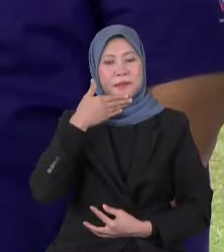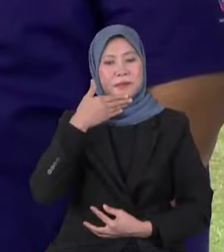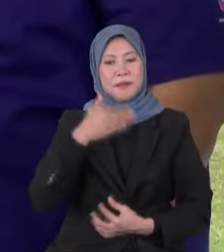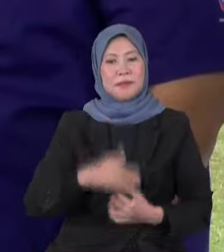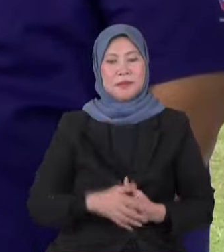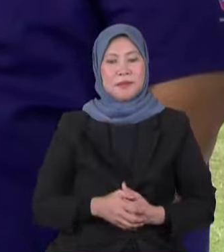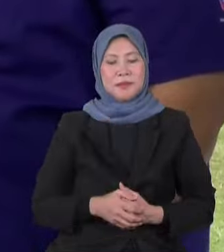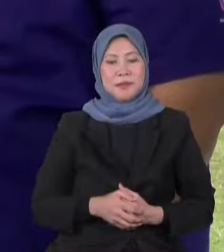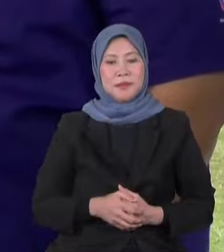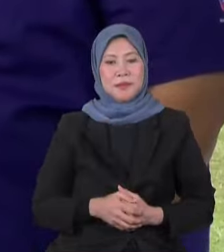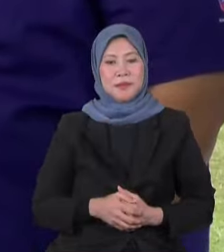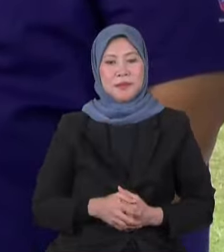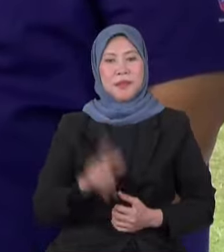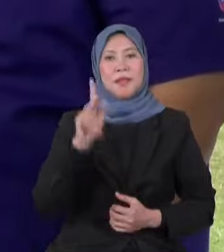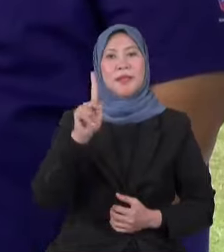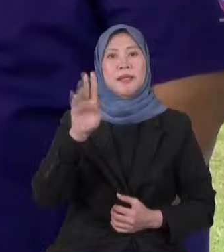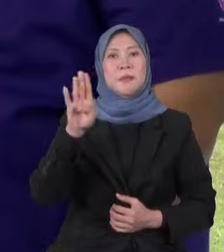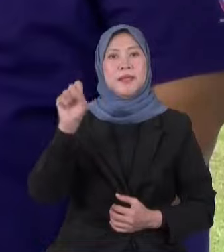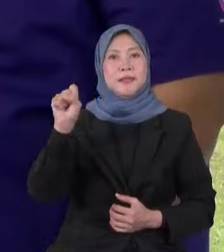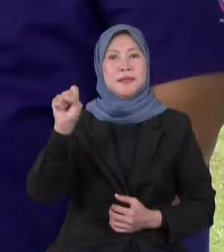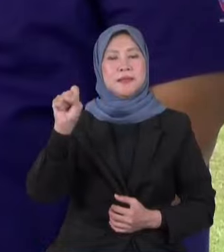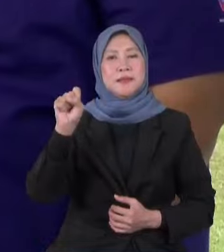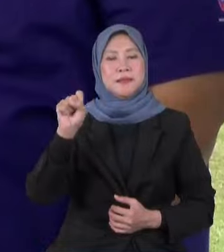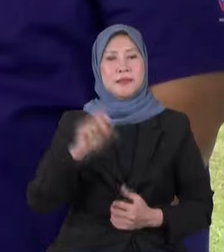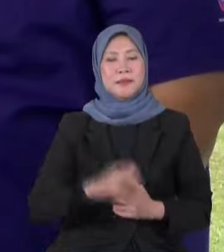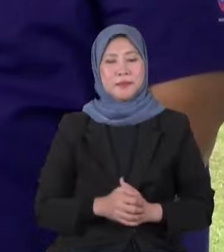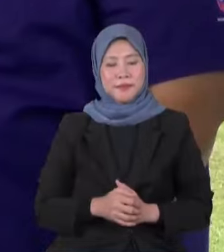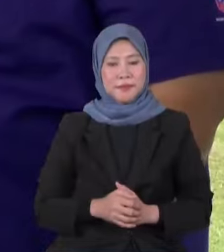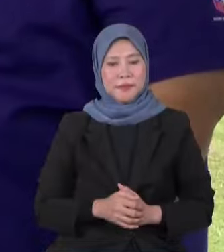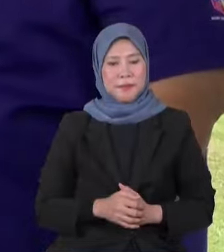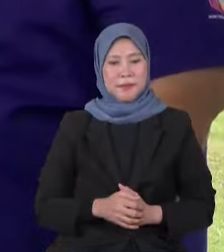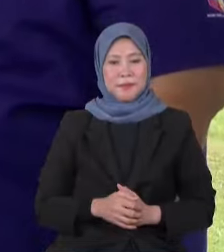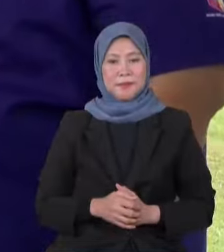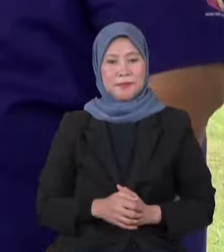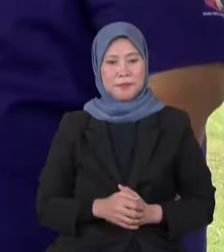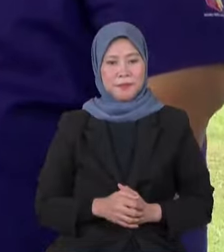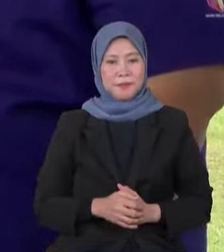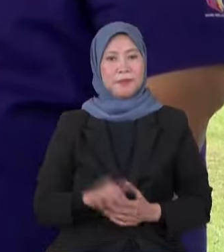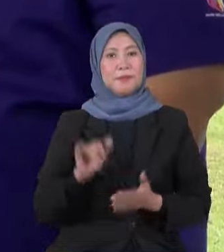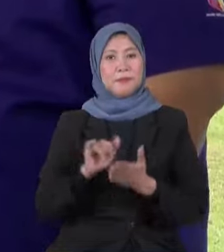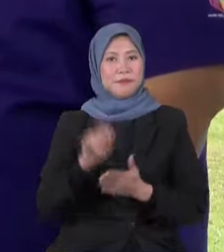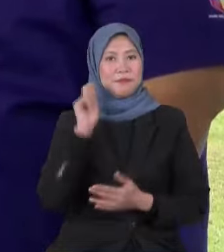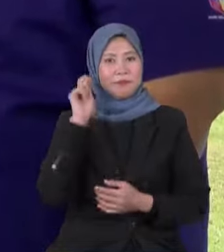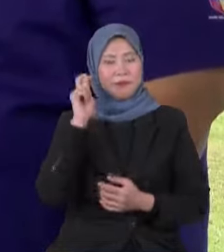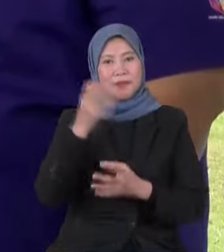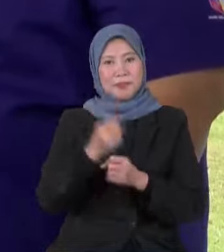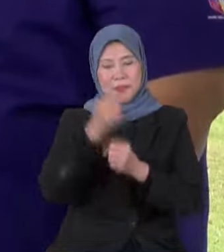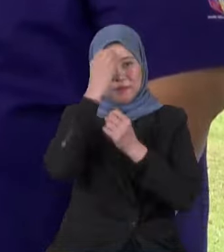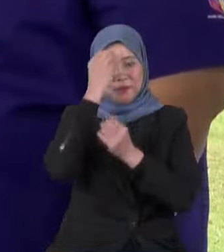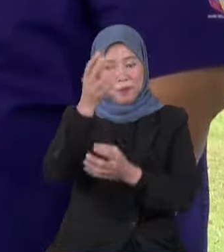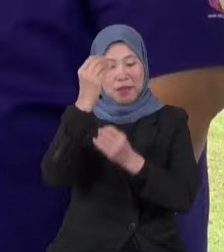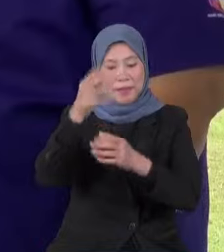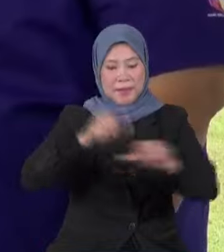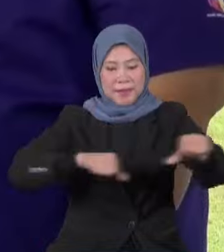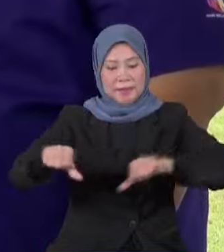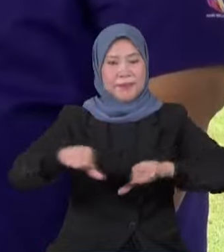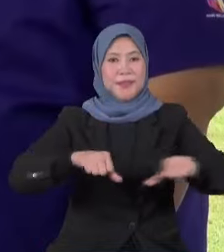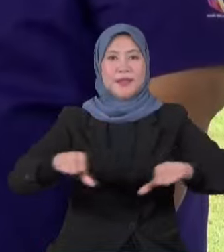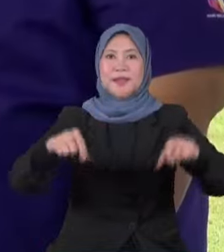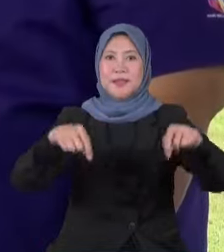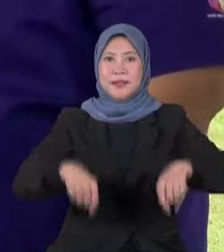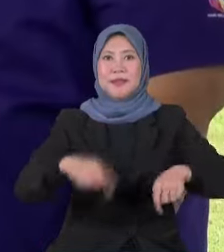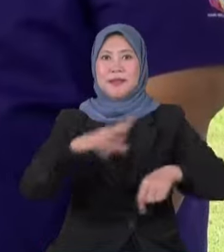Kementerian Miliskan portal KBS lah. Baik, itu dia antara media sosial yang boleh anda ikuti untuk dapatkan maklumat mengenai aktiviti pada hari